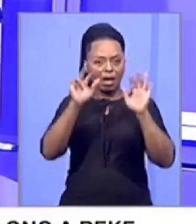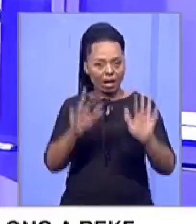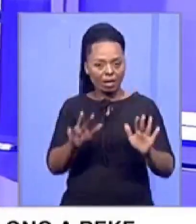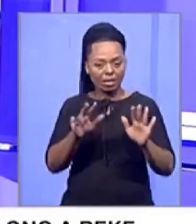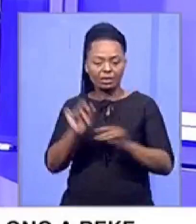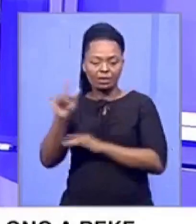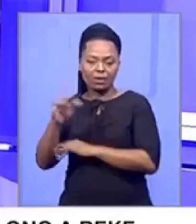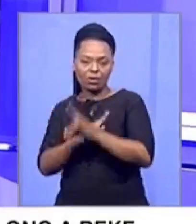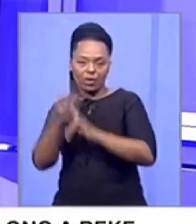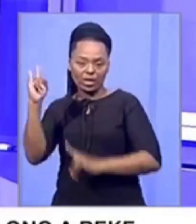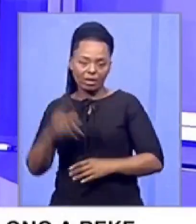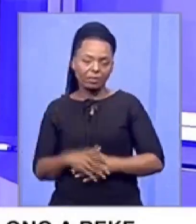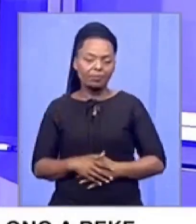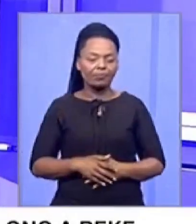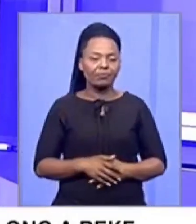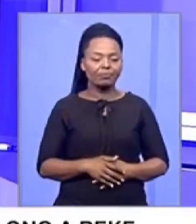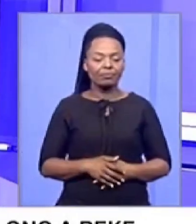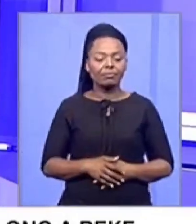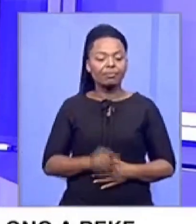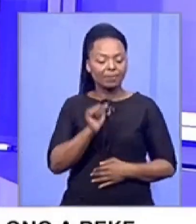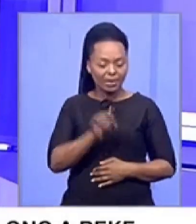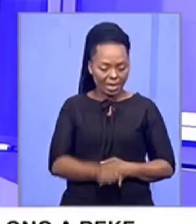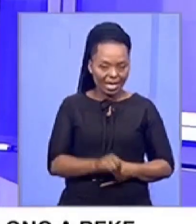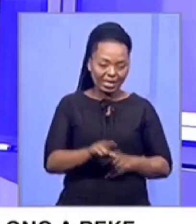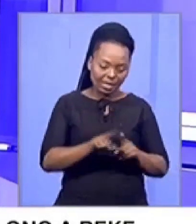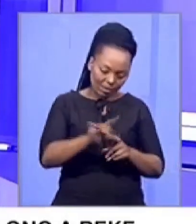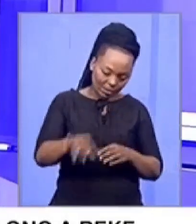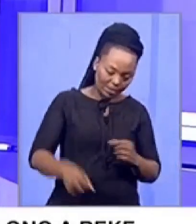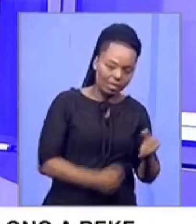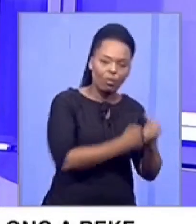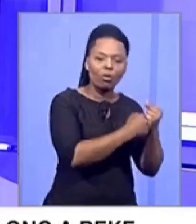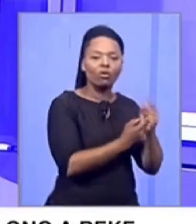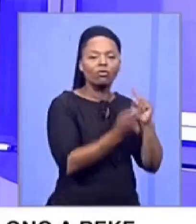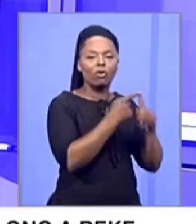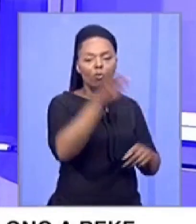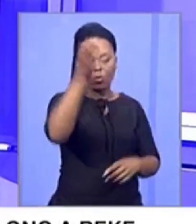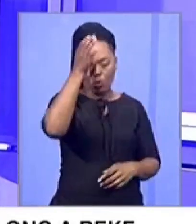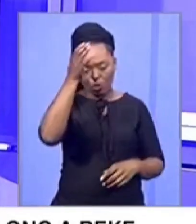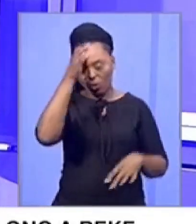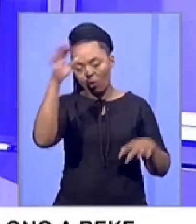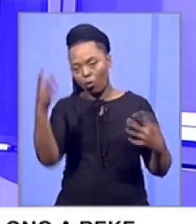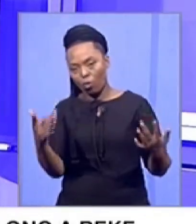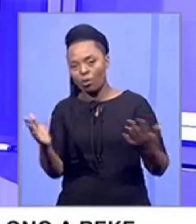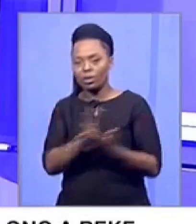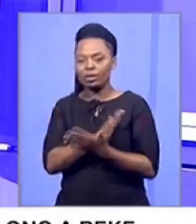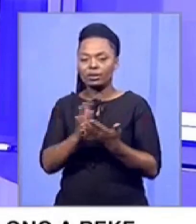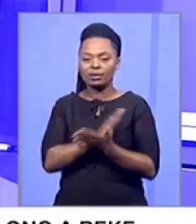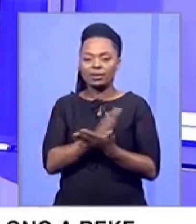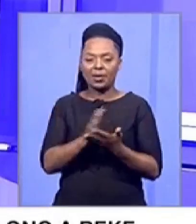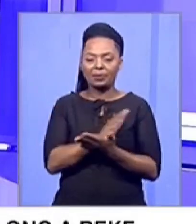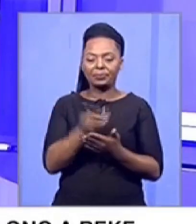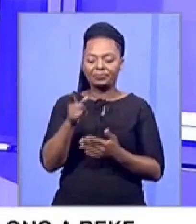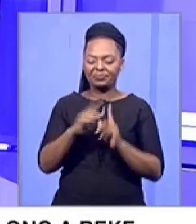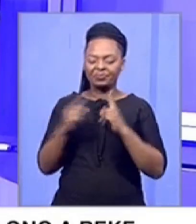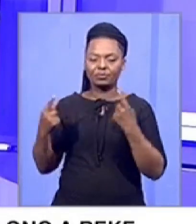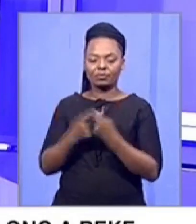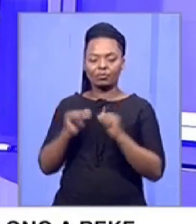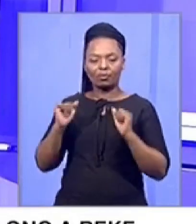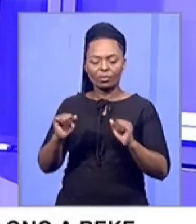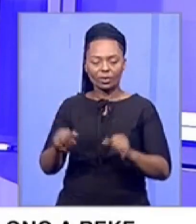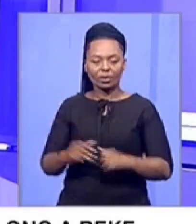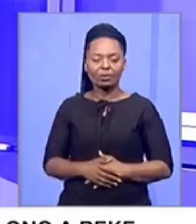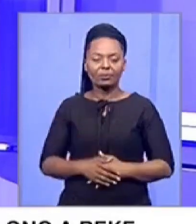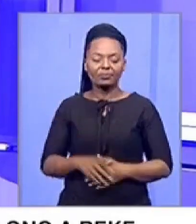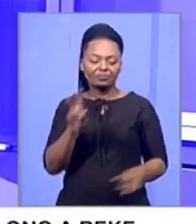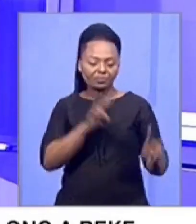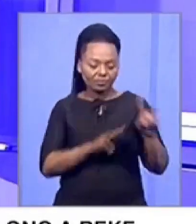hapile kaofela me ha re sheba le tshehetswana le yona ya bakwetlisi kapa ba thusa bakwetlisi ba ha e le manqoba mniti le Steve